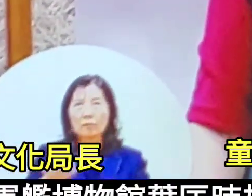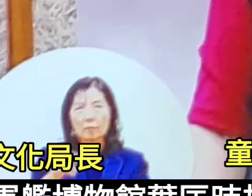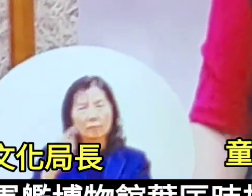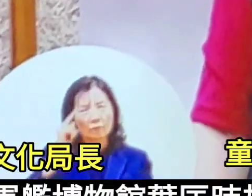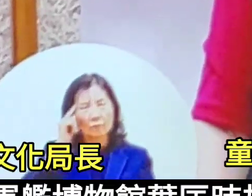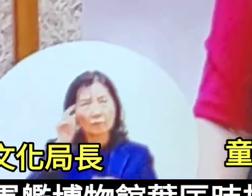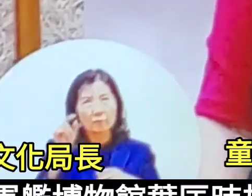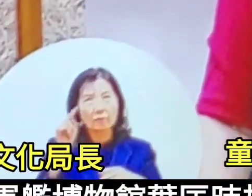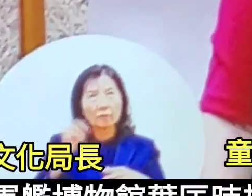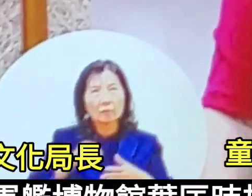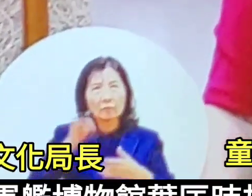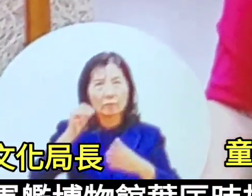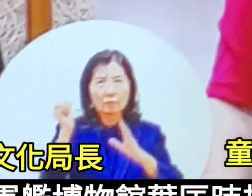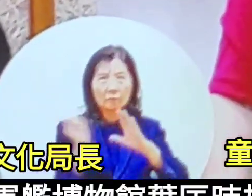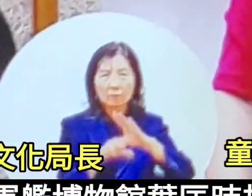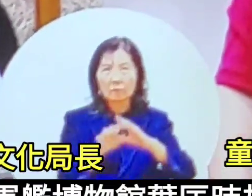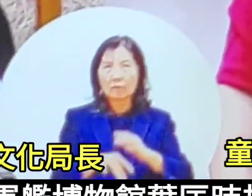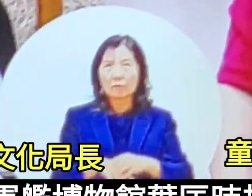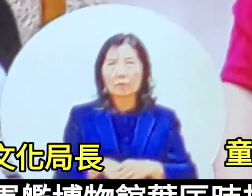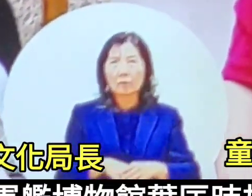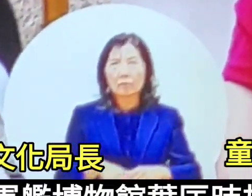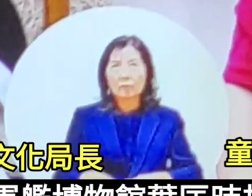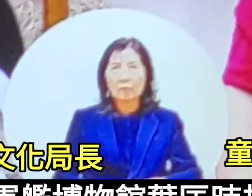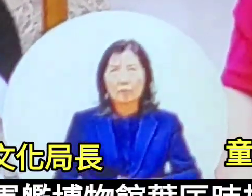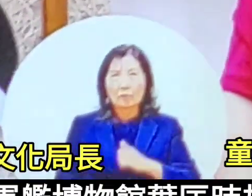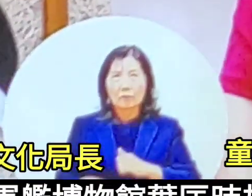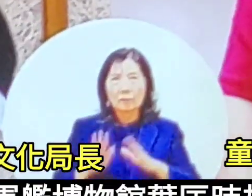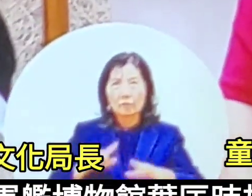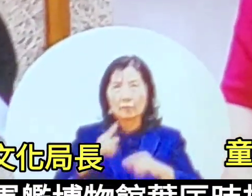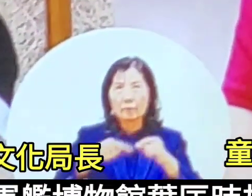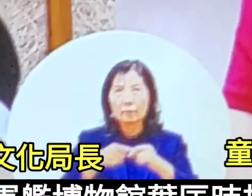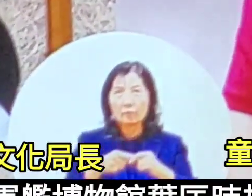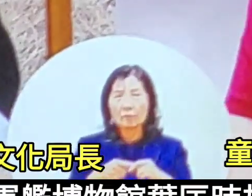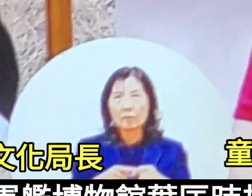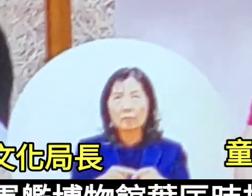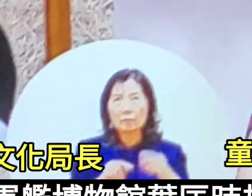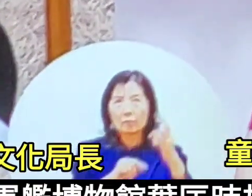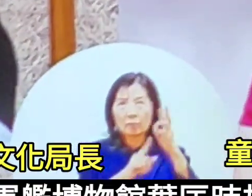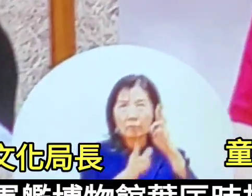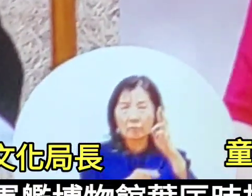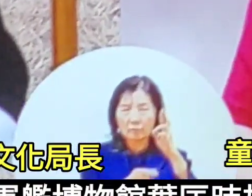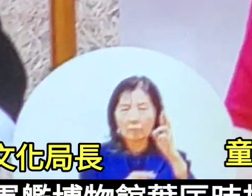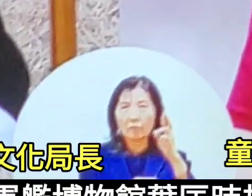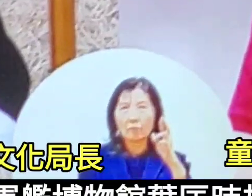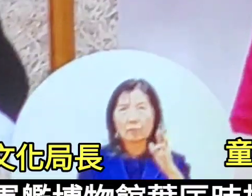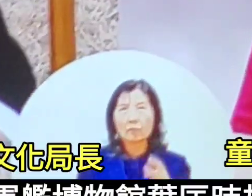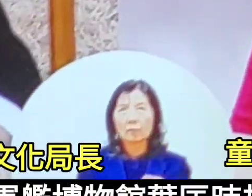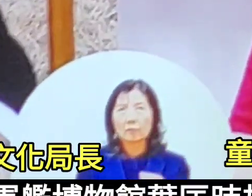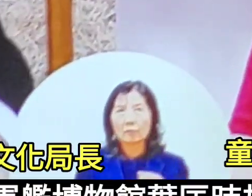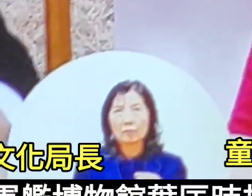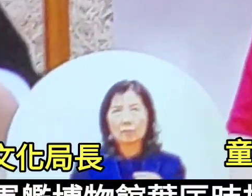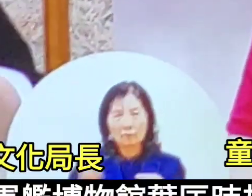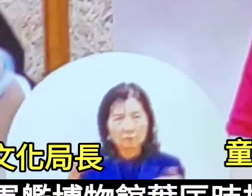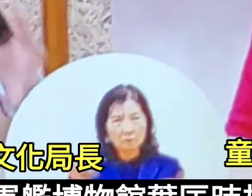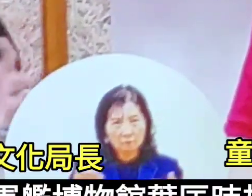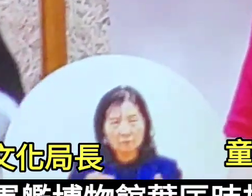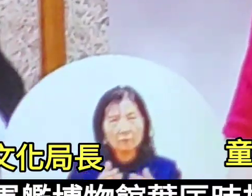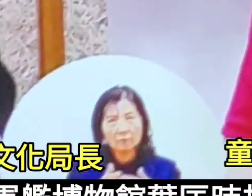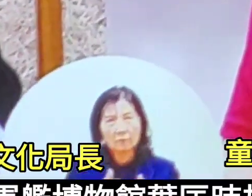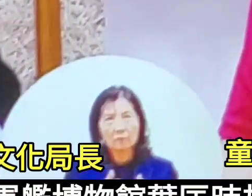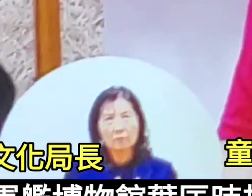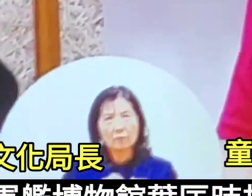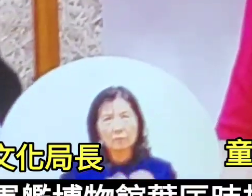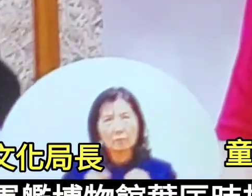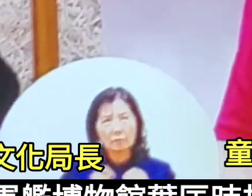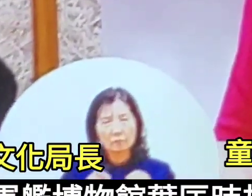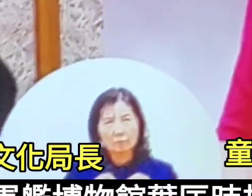的建议放进来。那说实话，因为今年本来在12月的时候就 就要去施作了，就是那个计划